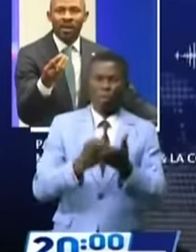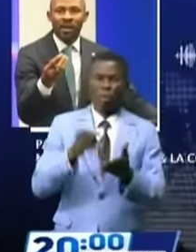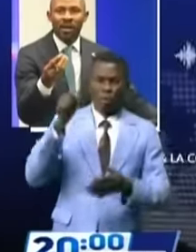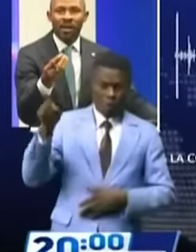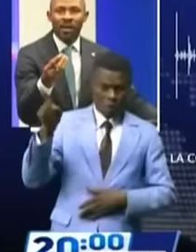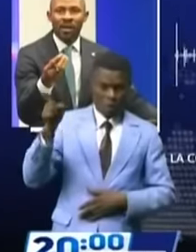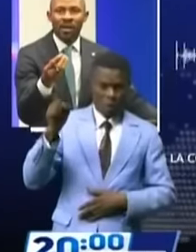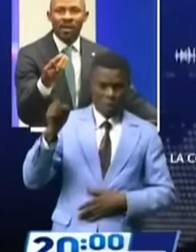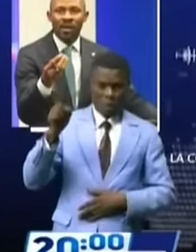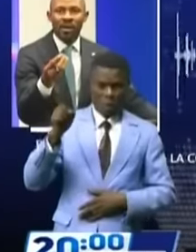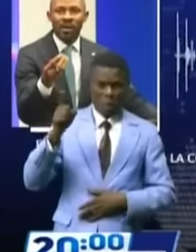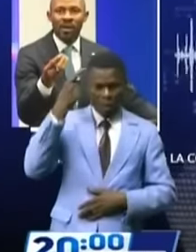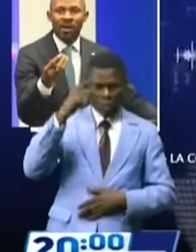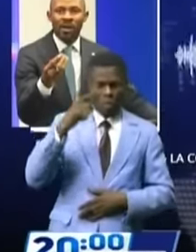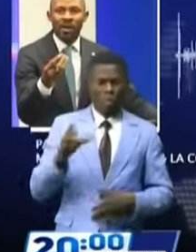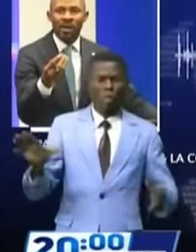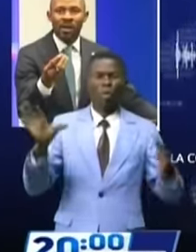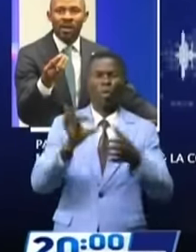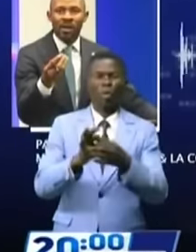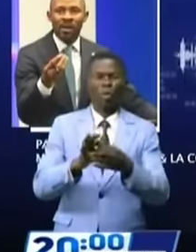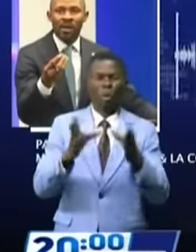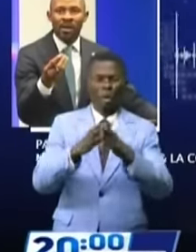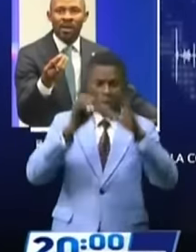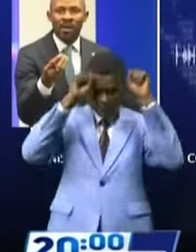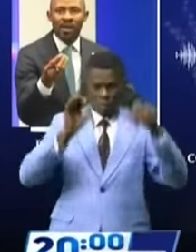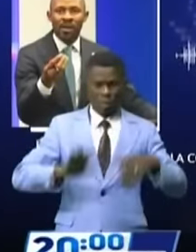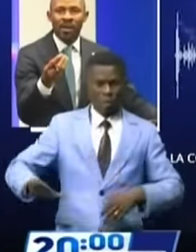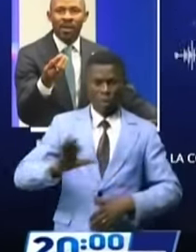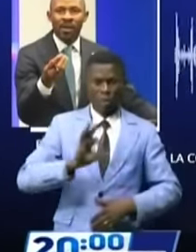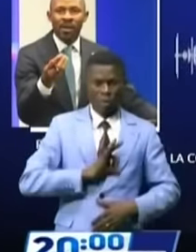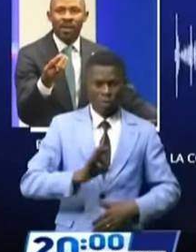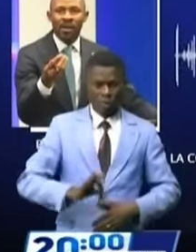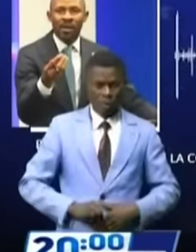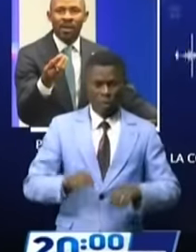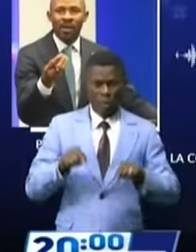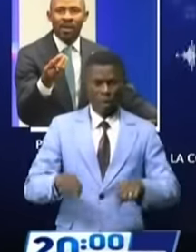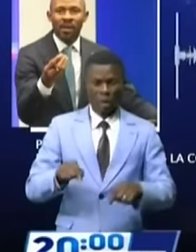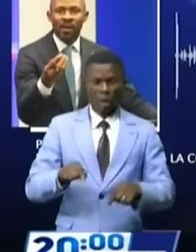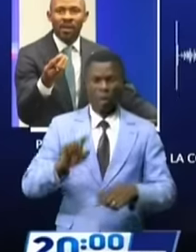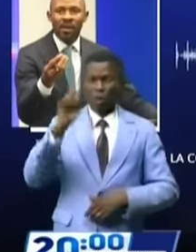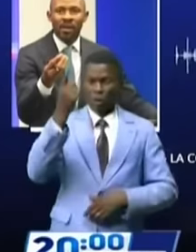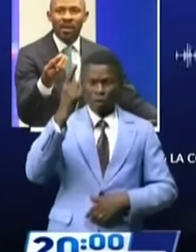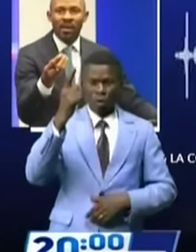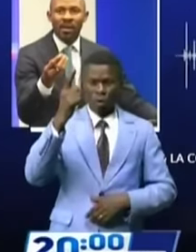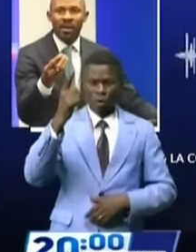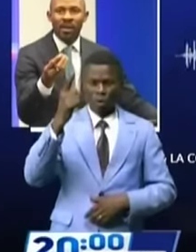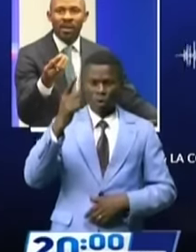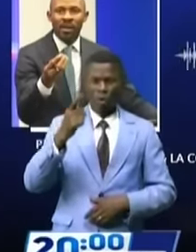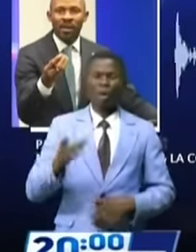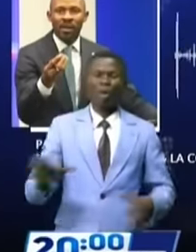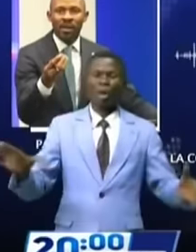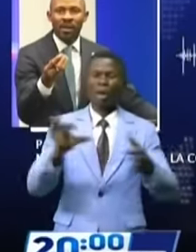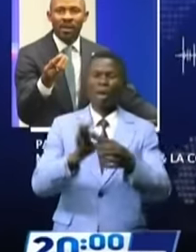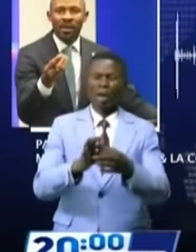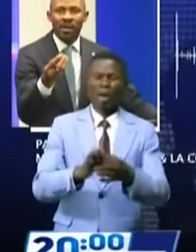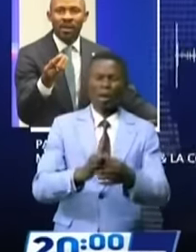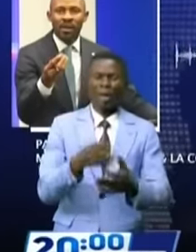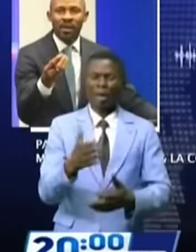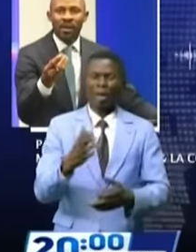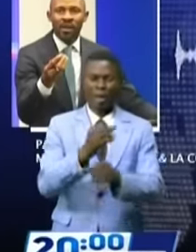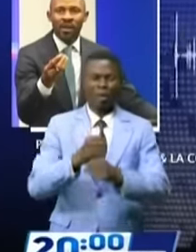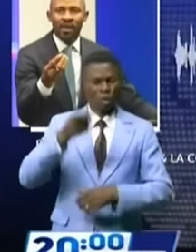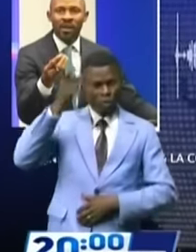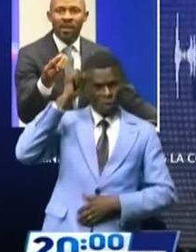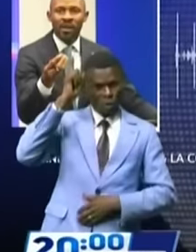pays puissent pouvoir communier avec le président de la République, qui apparaît aujourd'hui être les seuls à même de consolider nos acquis,